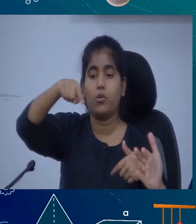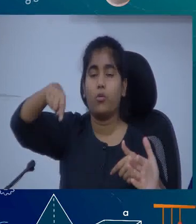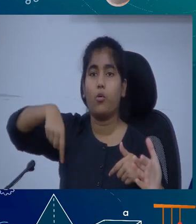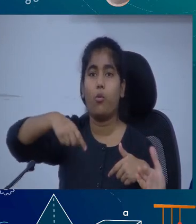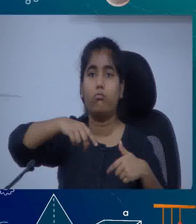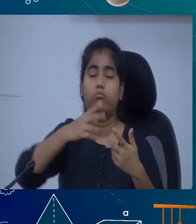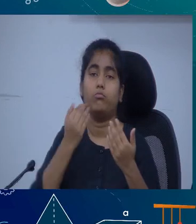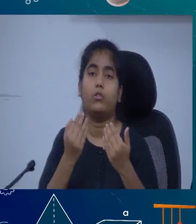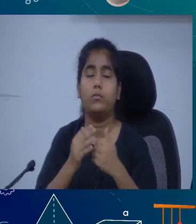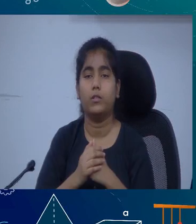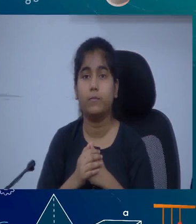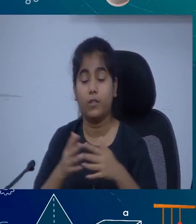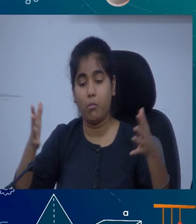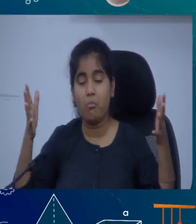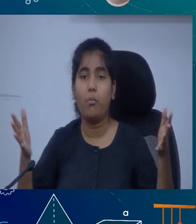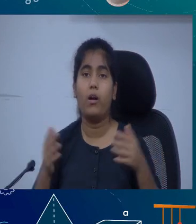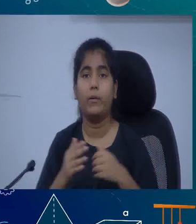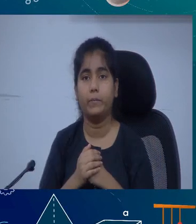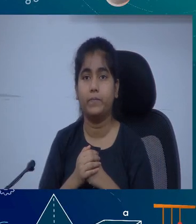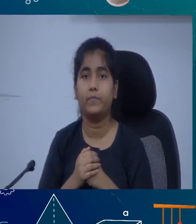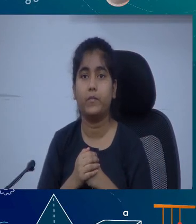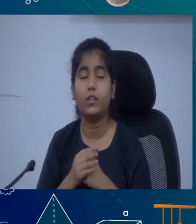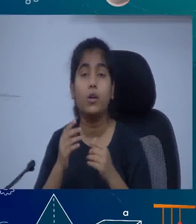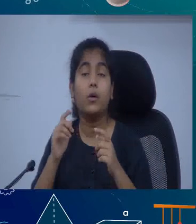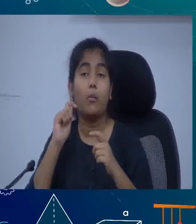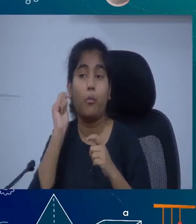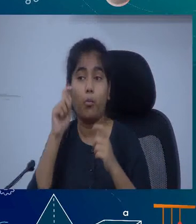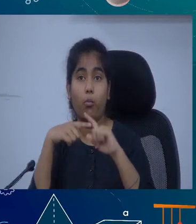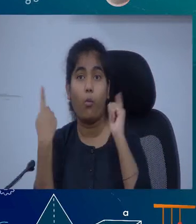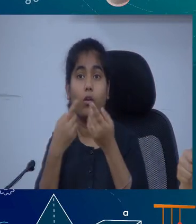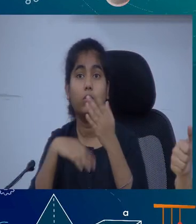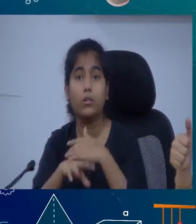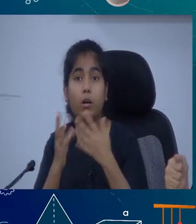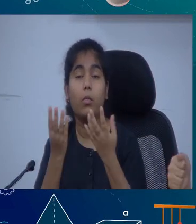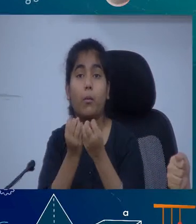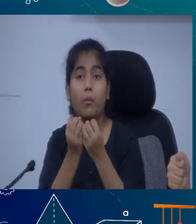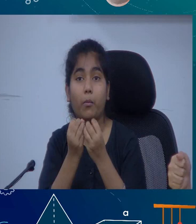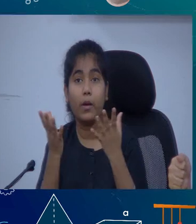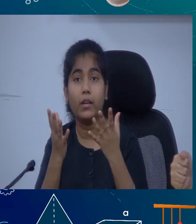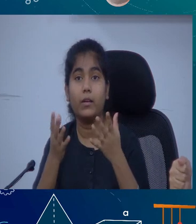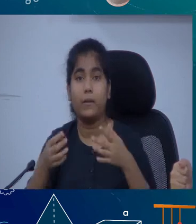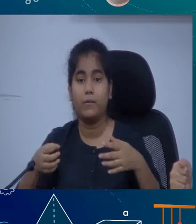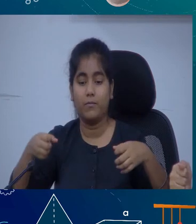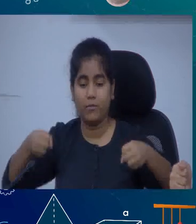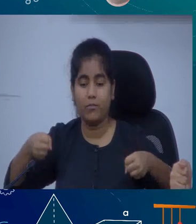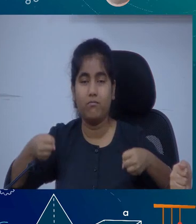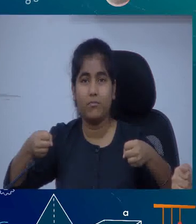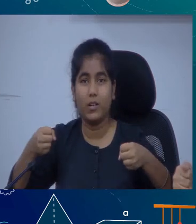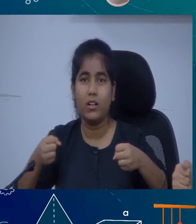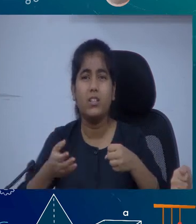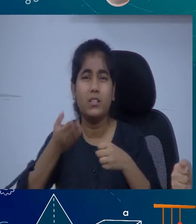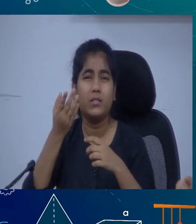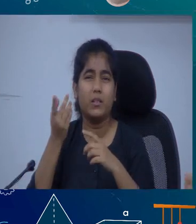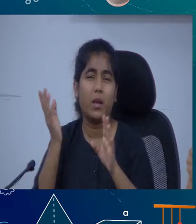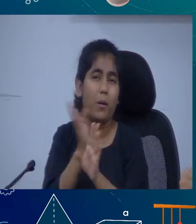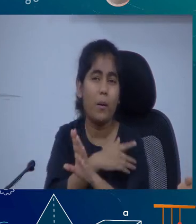हो व्हीलचेयर को अंदर जाके टर्न होने के लिए, कि वो हिल पाए, उतना बड़ा होना चाहिए वो एक्सेसिबल वॉशरूम. नेक्स्ट चीज, उस वॉशरूम